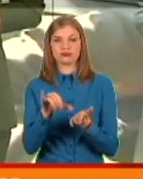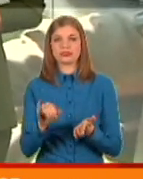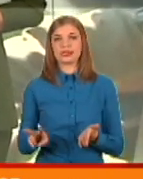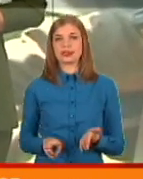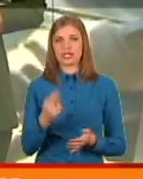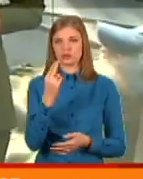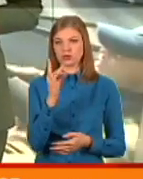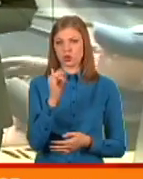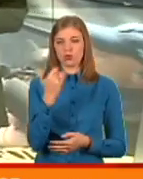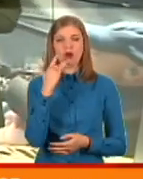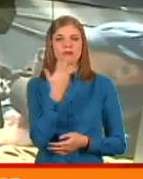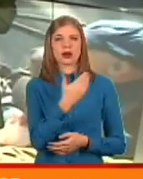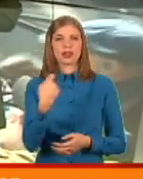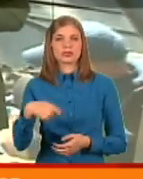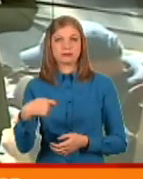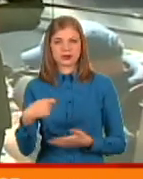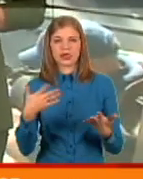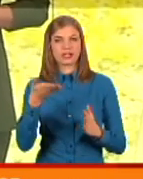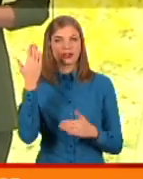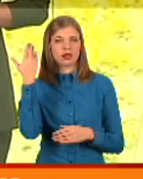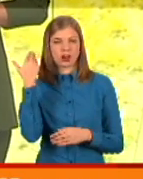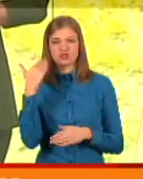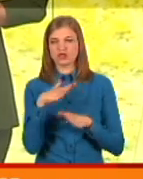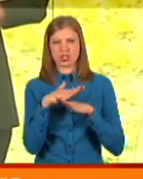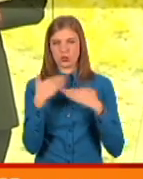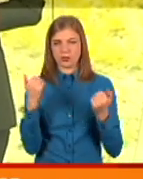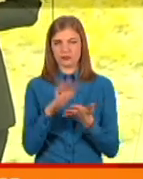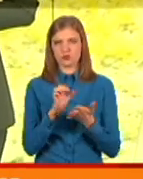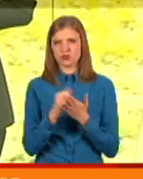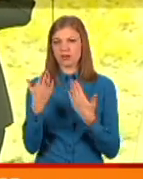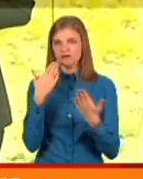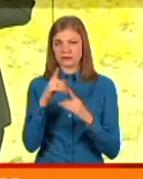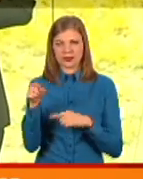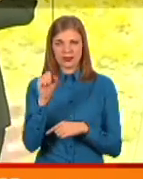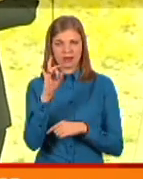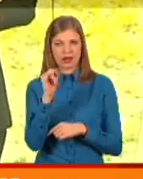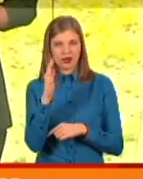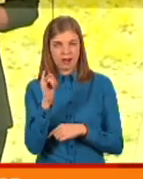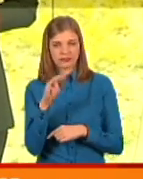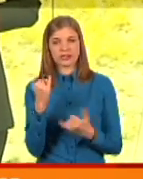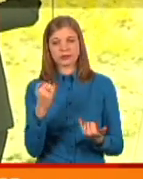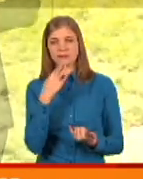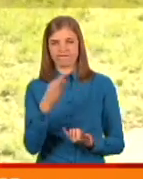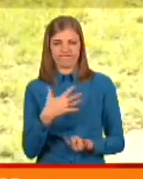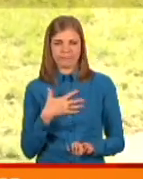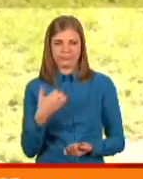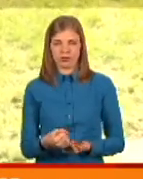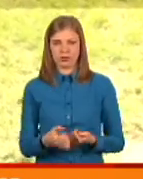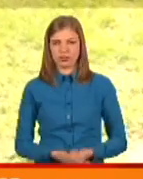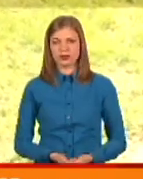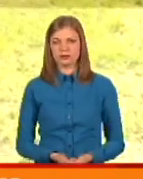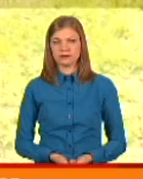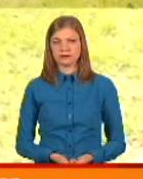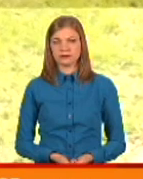директор ЦРУ. Американський президент, який раніше не хотів псувати взаємини з Аравією, тепер висловлює невдоволення.